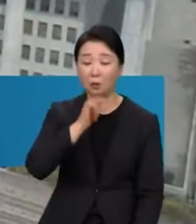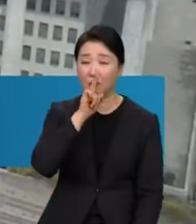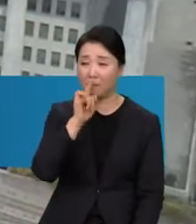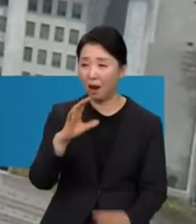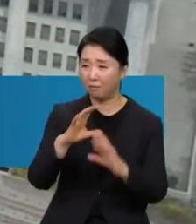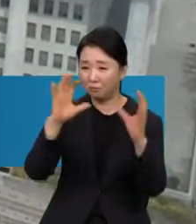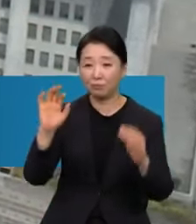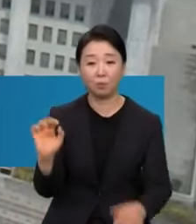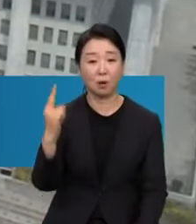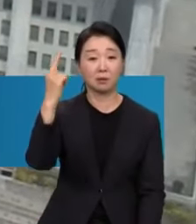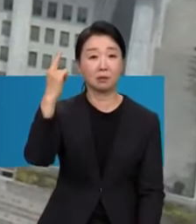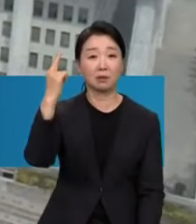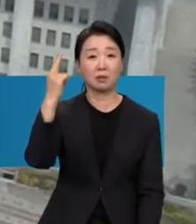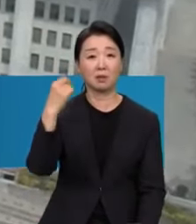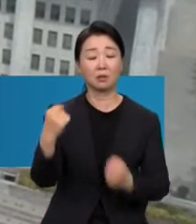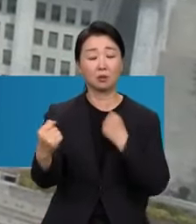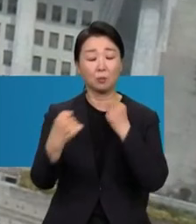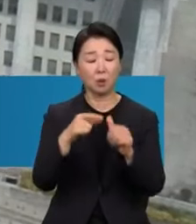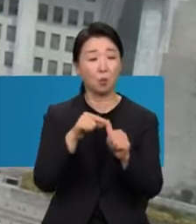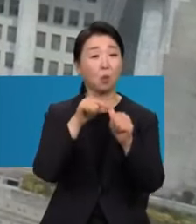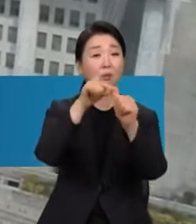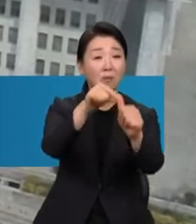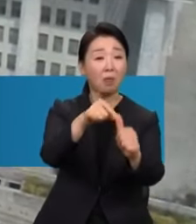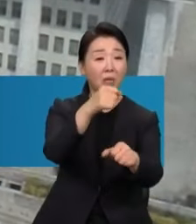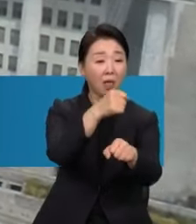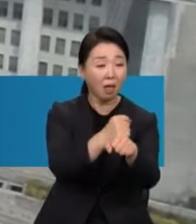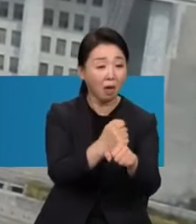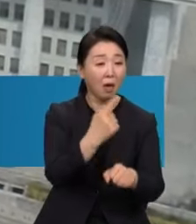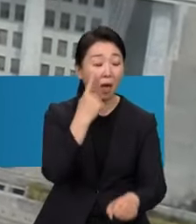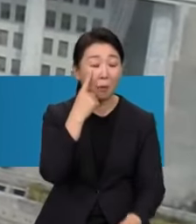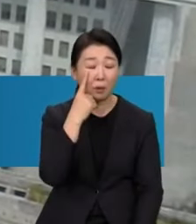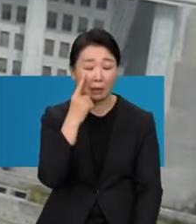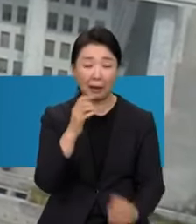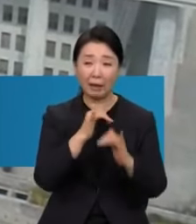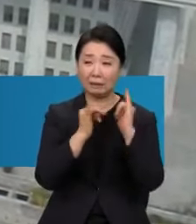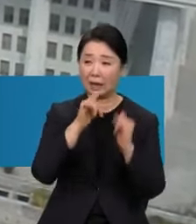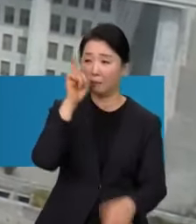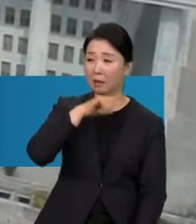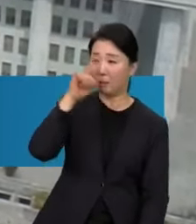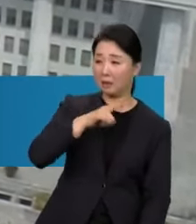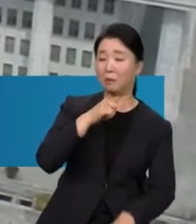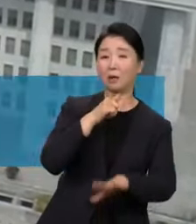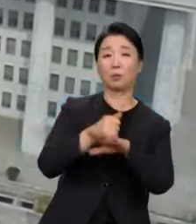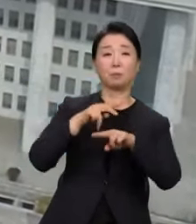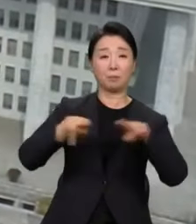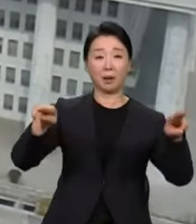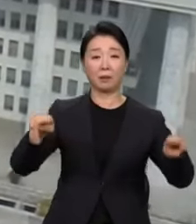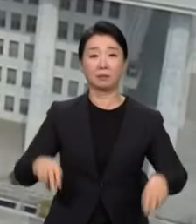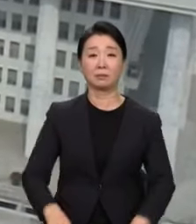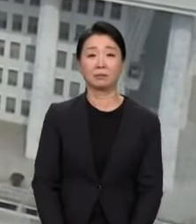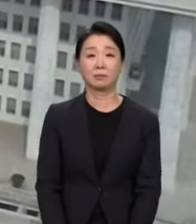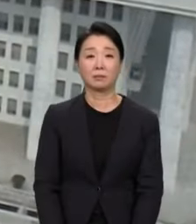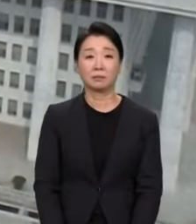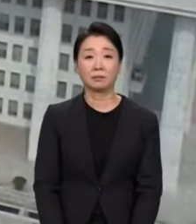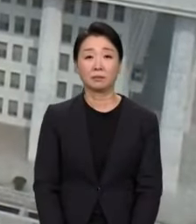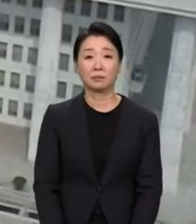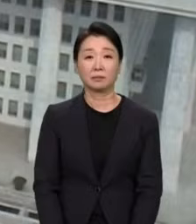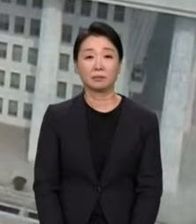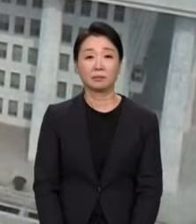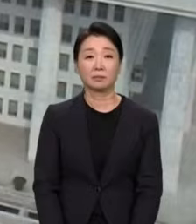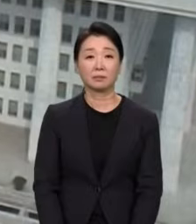때문인데 그럼에도 무릅쓰고 공천을 줘보려다가 여론이 안 좋자 걷어들이는 모양새입니다. 먼저 최규진 기자가